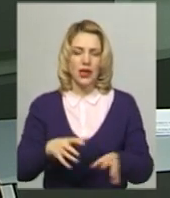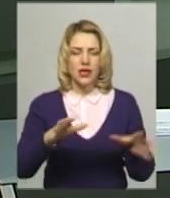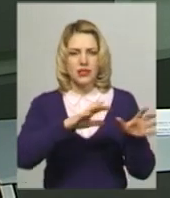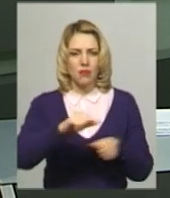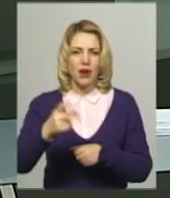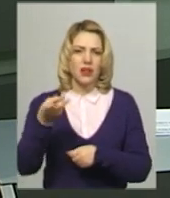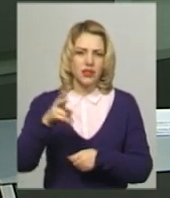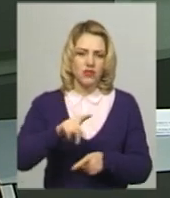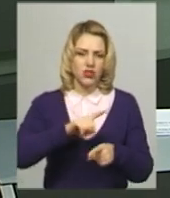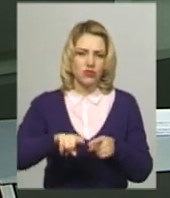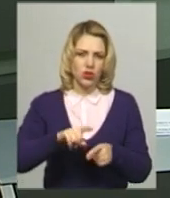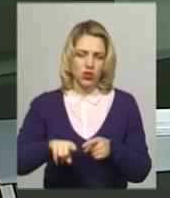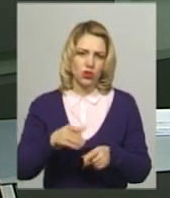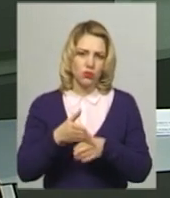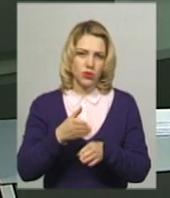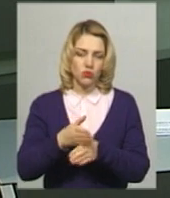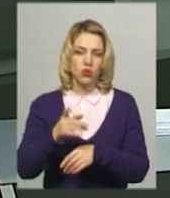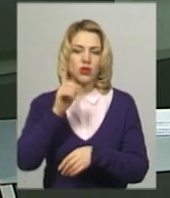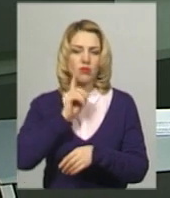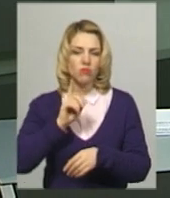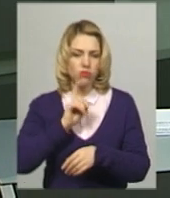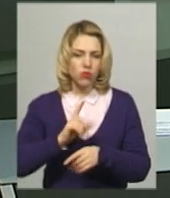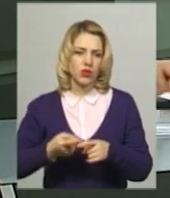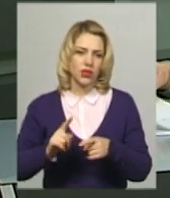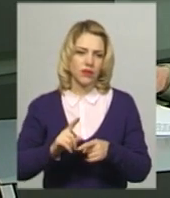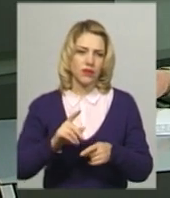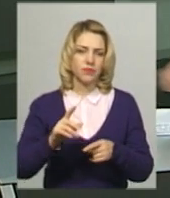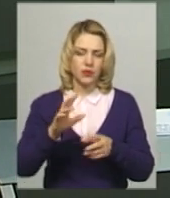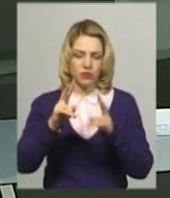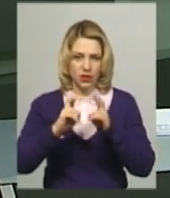швидкої. Поки тривають слідчі дії, поліція коментувати відмовилась.